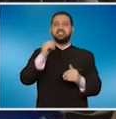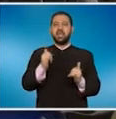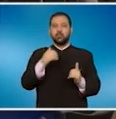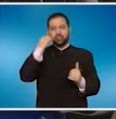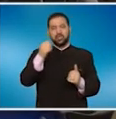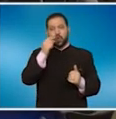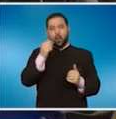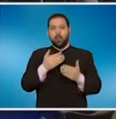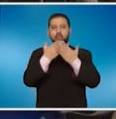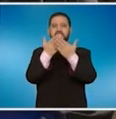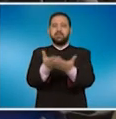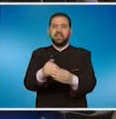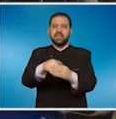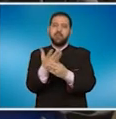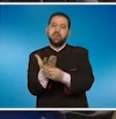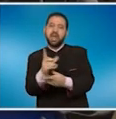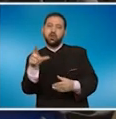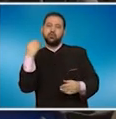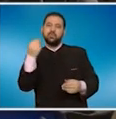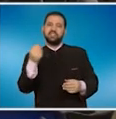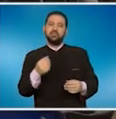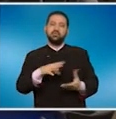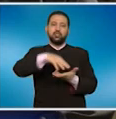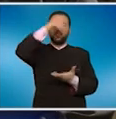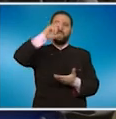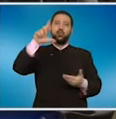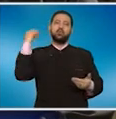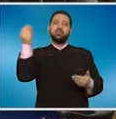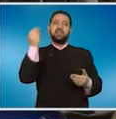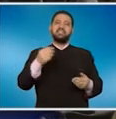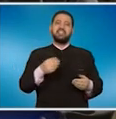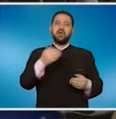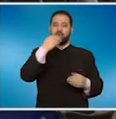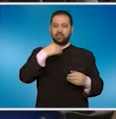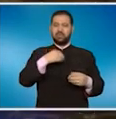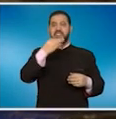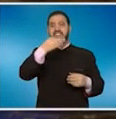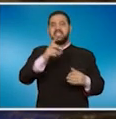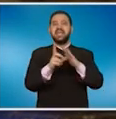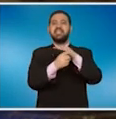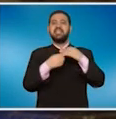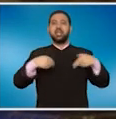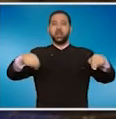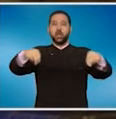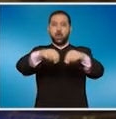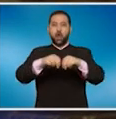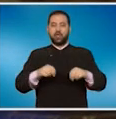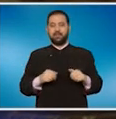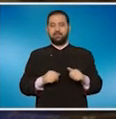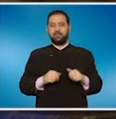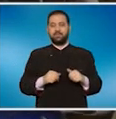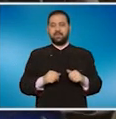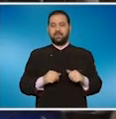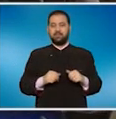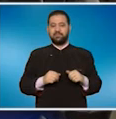se predă lui Dumnezeu și Duhul lui Dumnezeu strigă în el: Ava, Părinte! Nu se mai roagă numai el, ci Duhul se roagă în el cu suspine